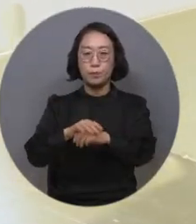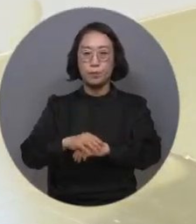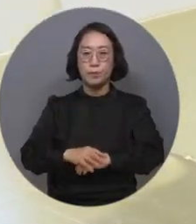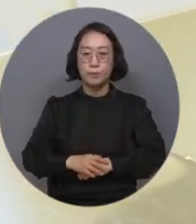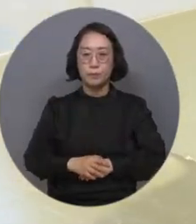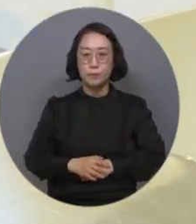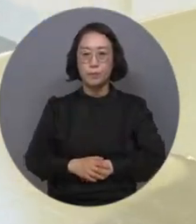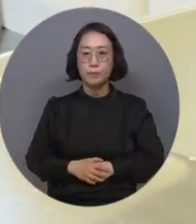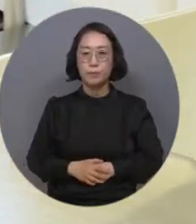황영재입니다